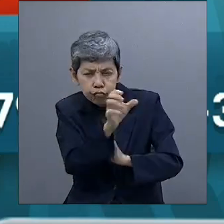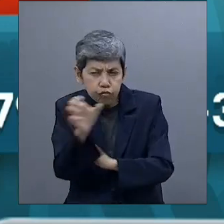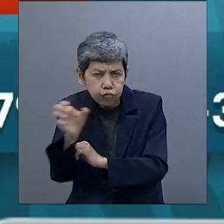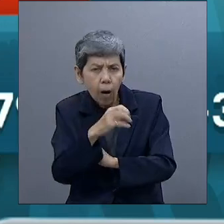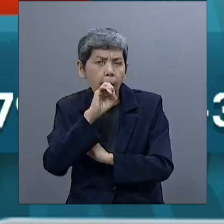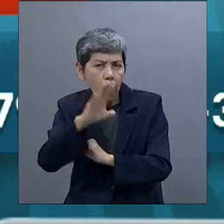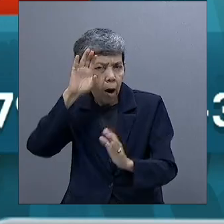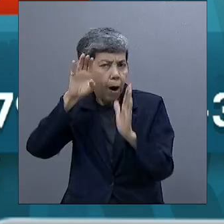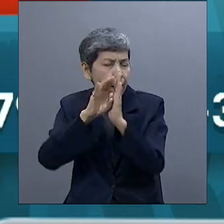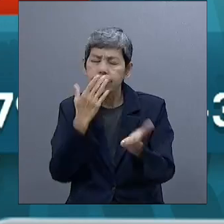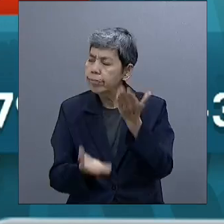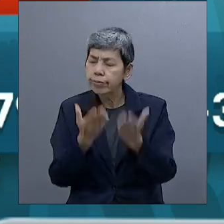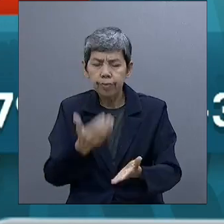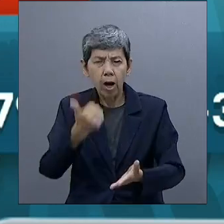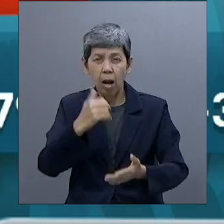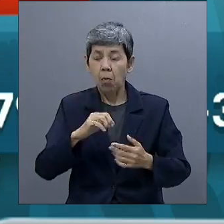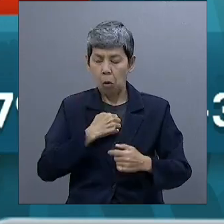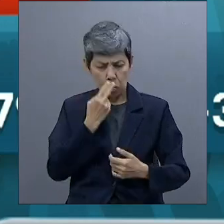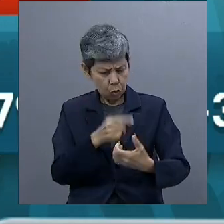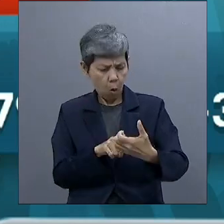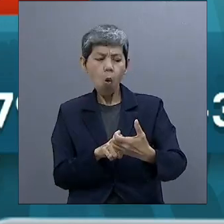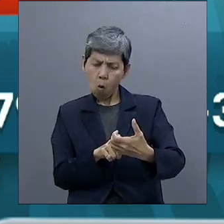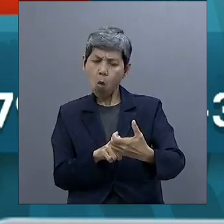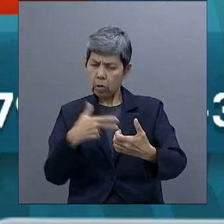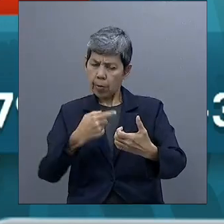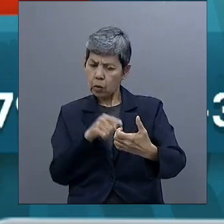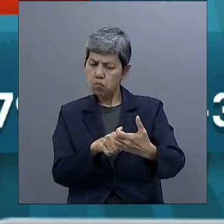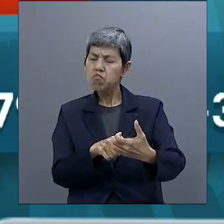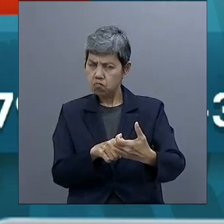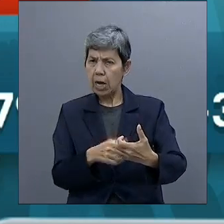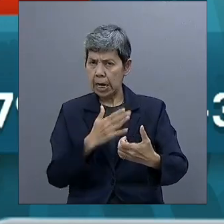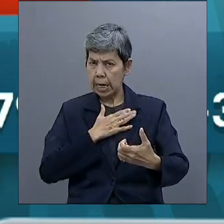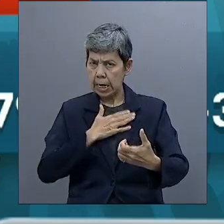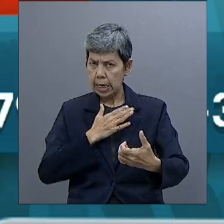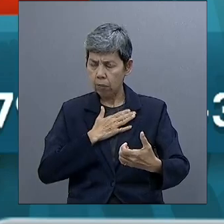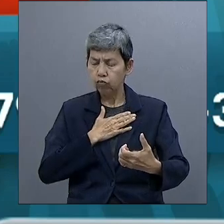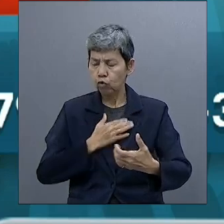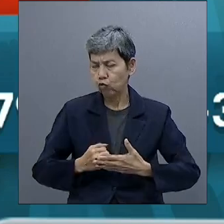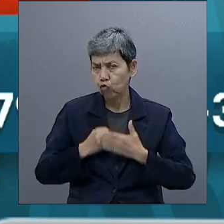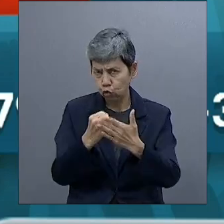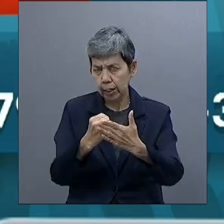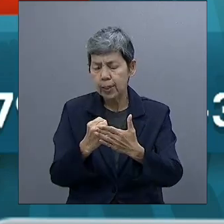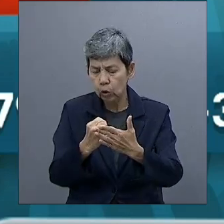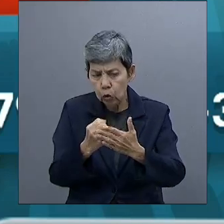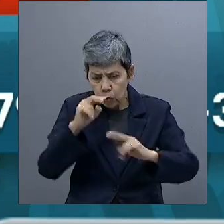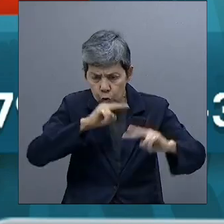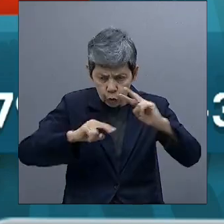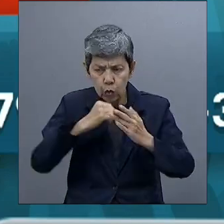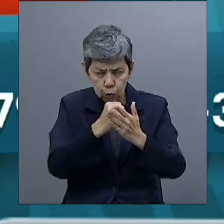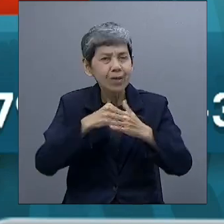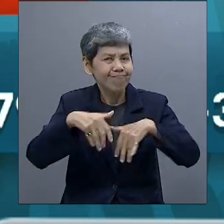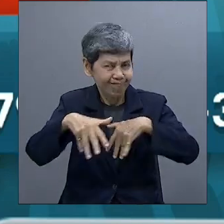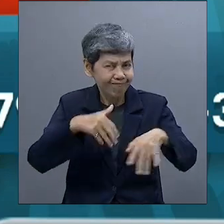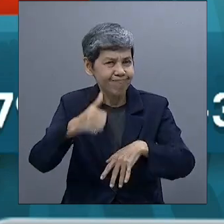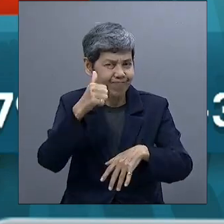รศัพท์มาด้วยนะคะหากเรื่องไหนมีมูลความจริงน่าสนใจพี่ผูกแป้งธิดารัตน์และน้องอ้อมอุษาขออาสาลงพื้นที่ช่วยเหลือคุณผู้ชม